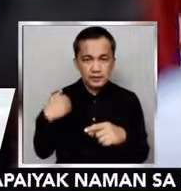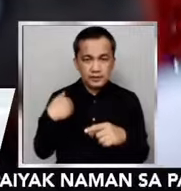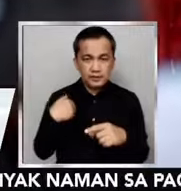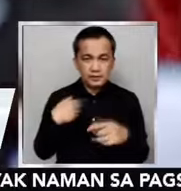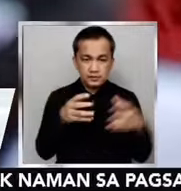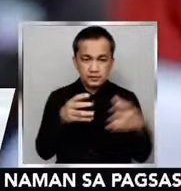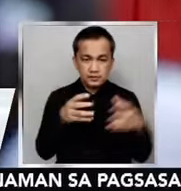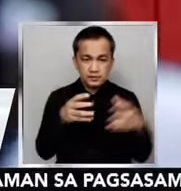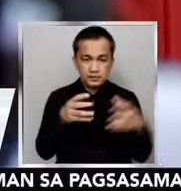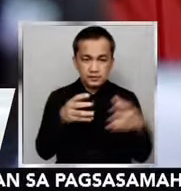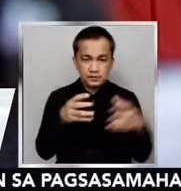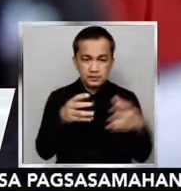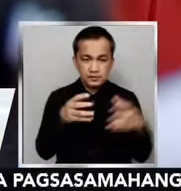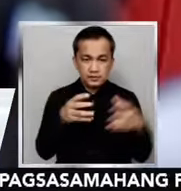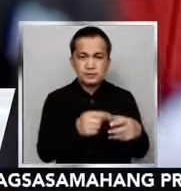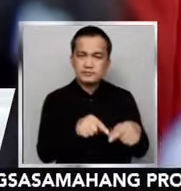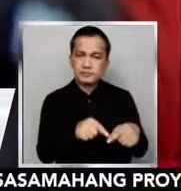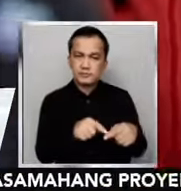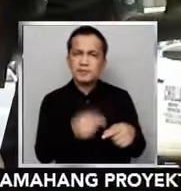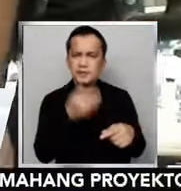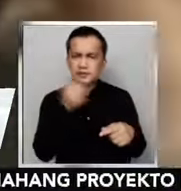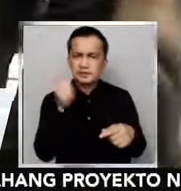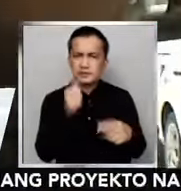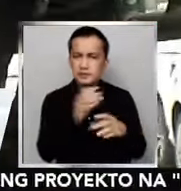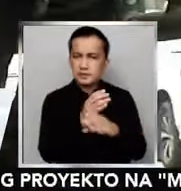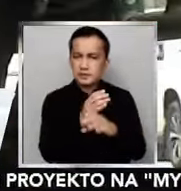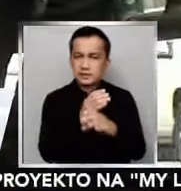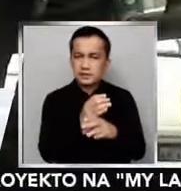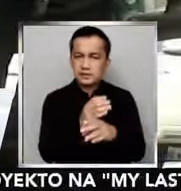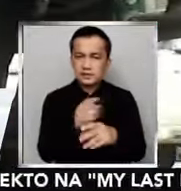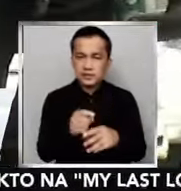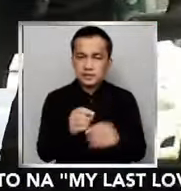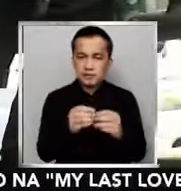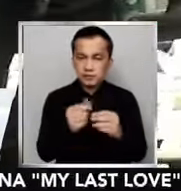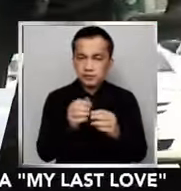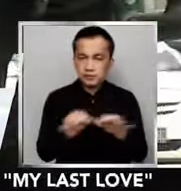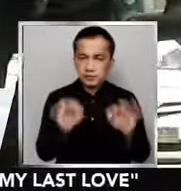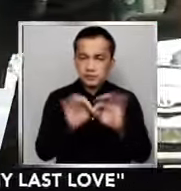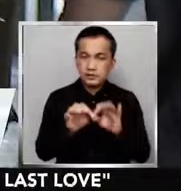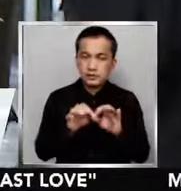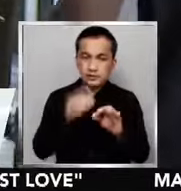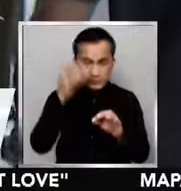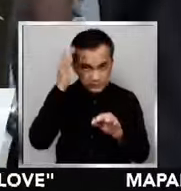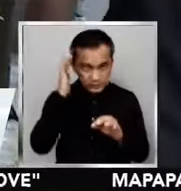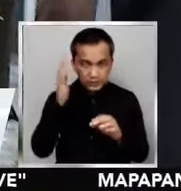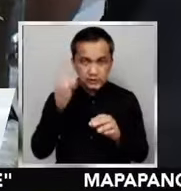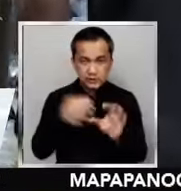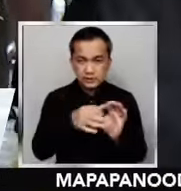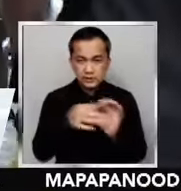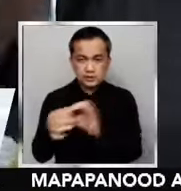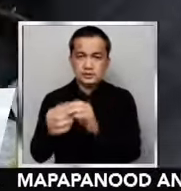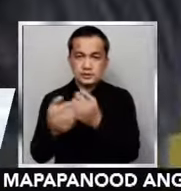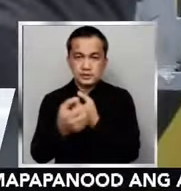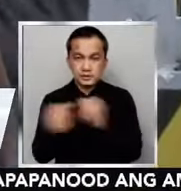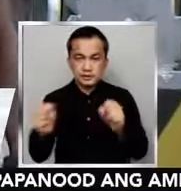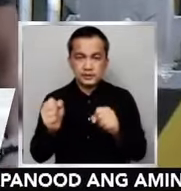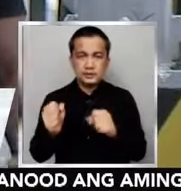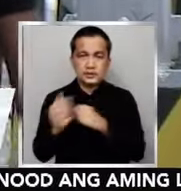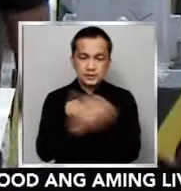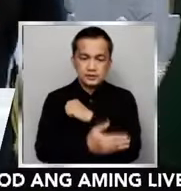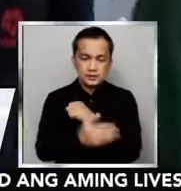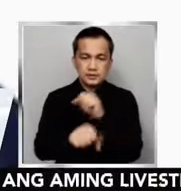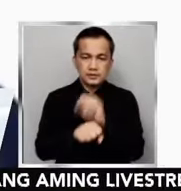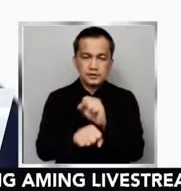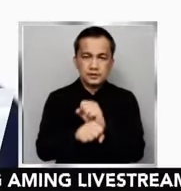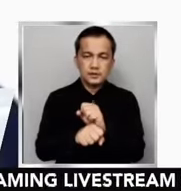mainam na rin daw na maging maingat lalo kung sensitibo at may kinalaman sa seguridad ng bansa ang trabaho ng smartphone